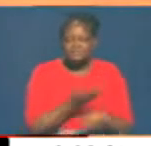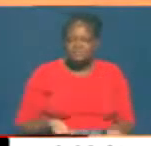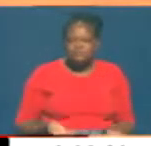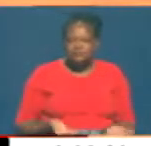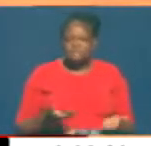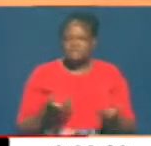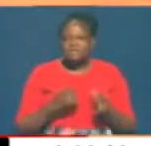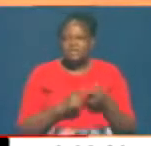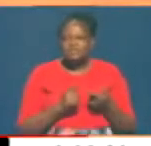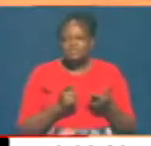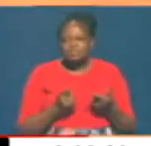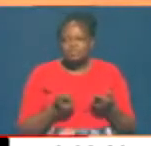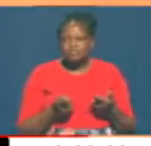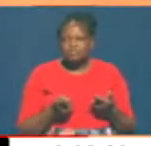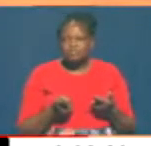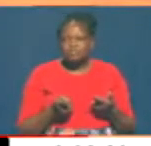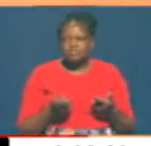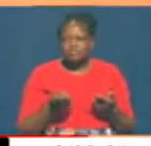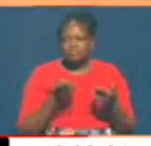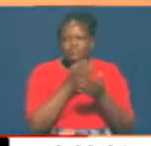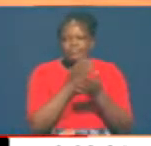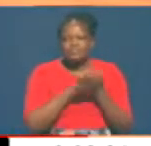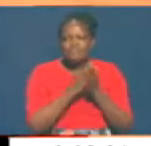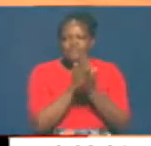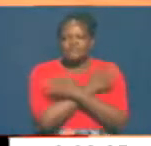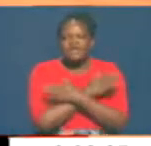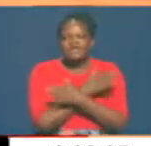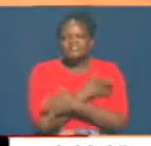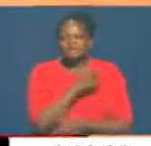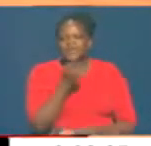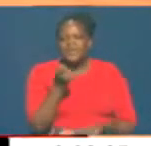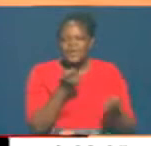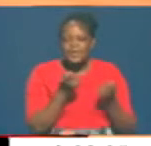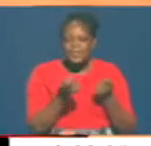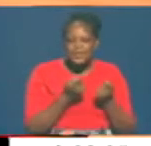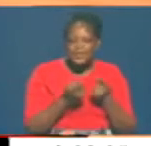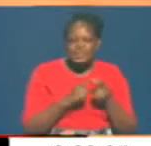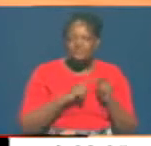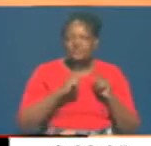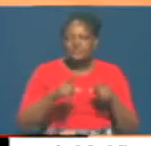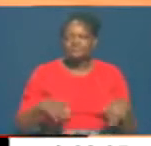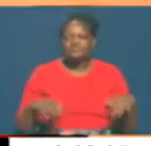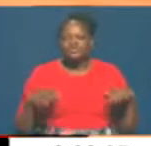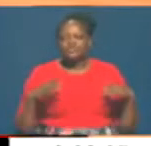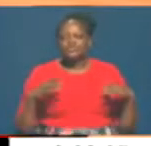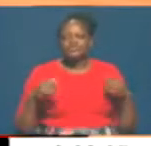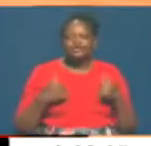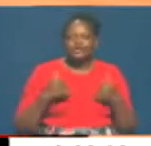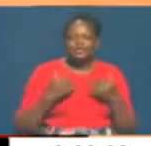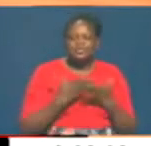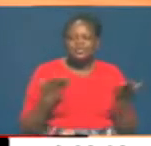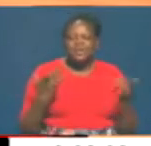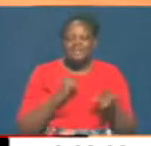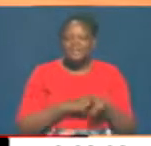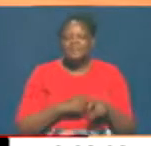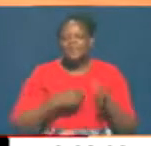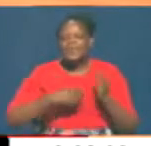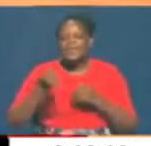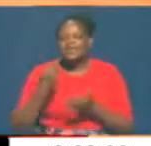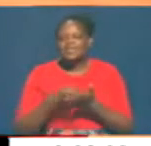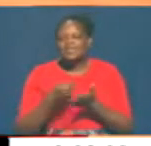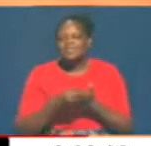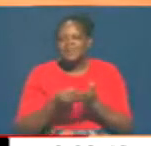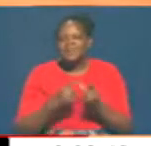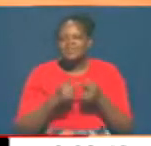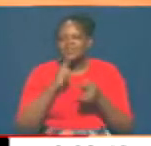tukawa na urafiki kidogo, na tukaenda kujivinjari mahali. Na tulipo kuwa tunalipa bill, ikasemekana